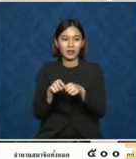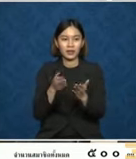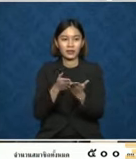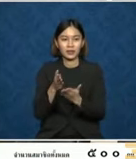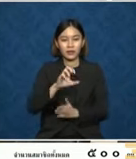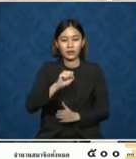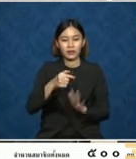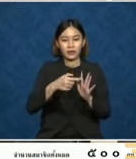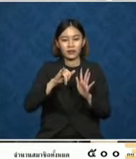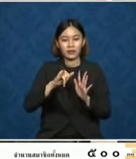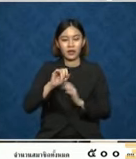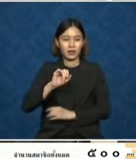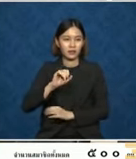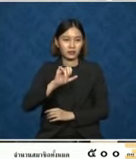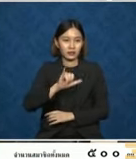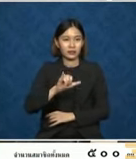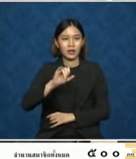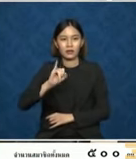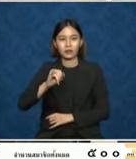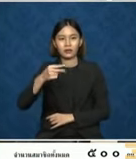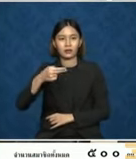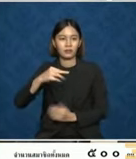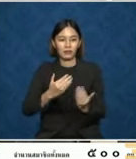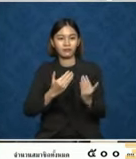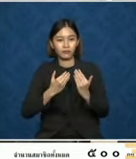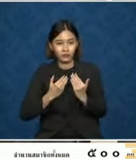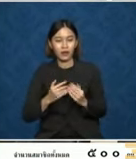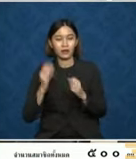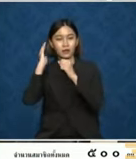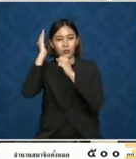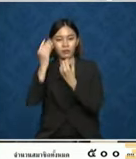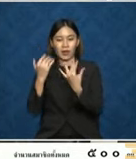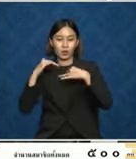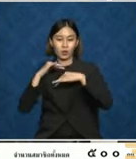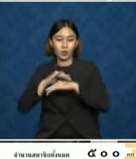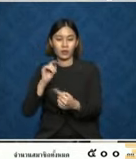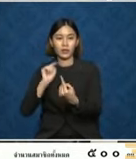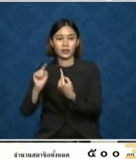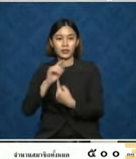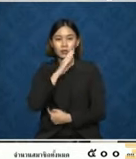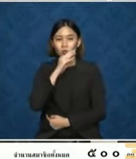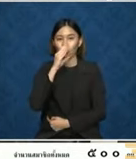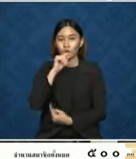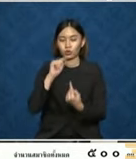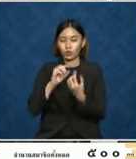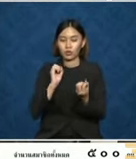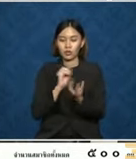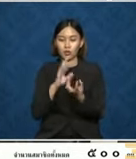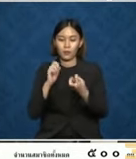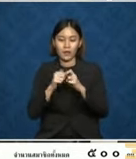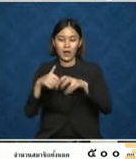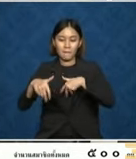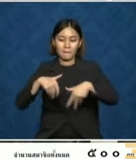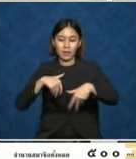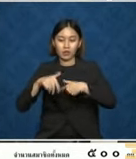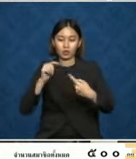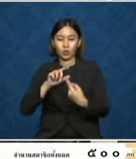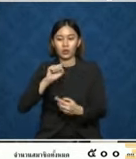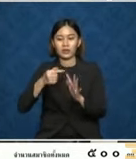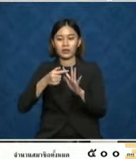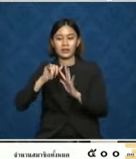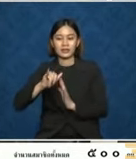ไหมส่งต่อกันเลยนะคะท่านประธานคะอยากขออภิปรายร่วมในยตินี้ค่ะเพราะว่าถ้าเราพูดถึงความเดือดร้อนของประชาชนในพื้นที่เขตสายไห